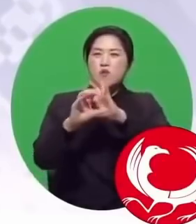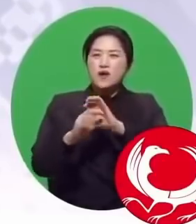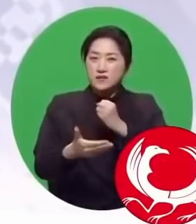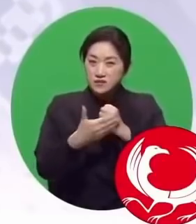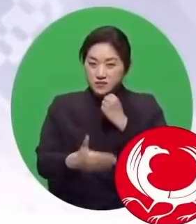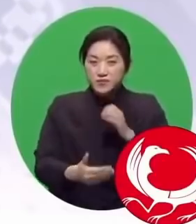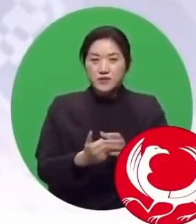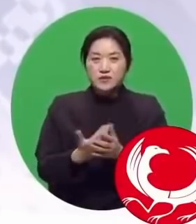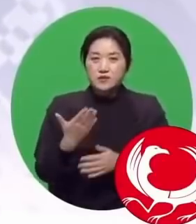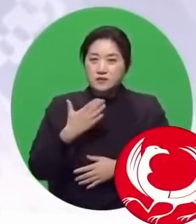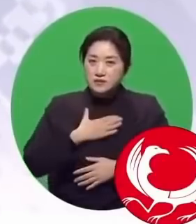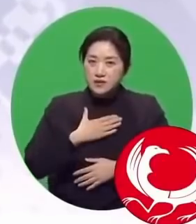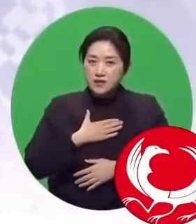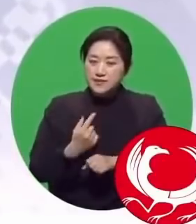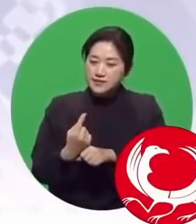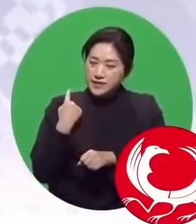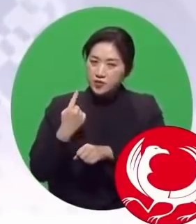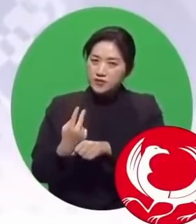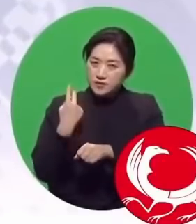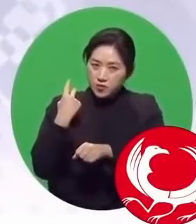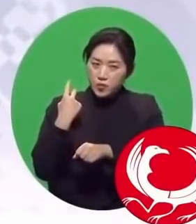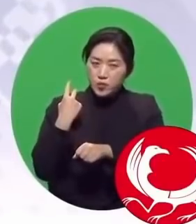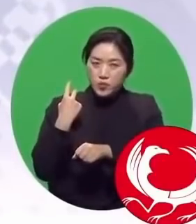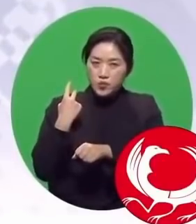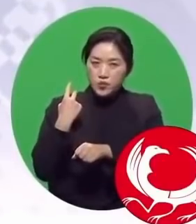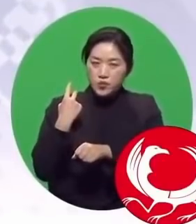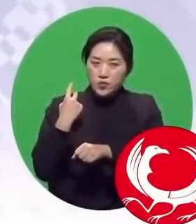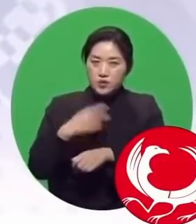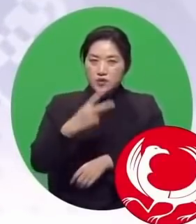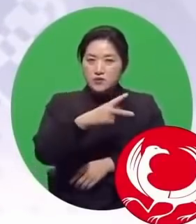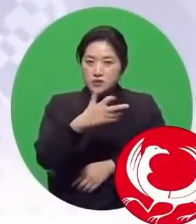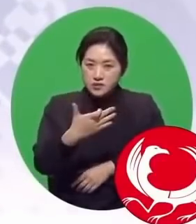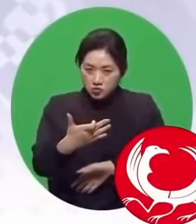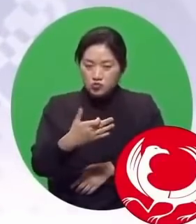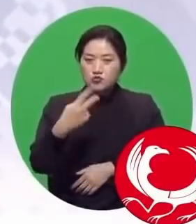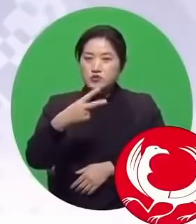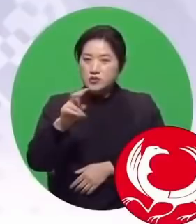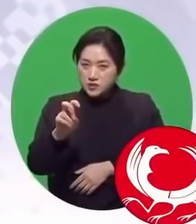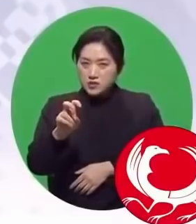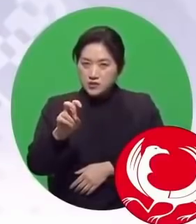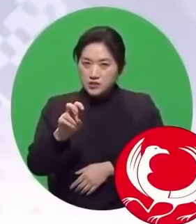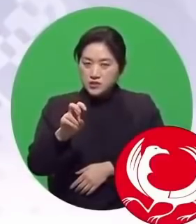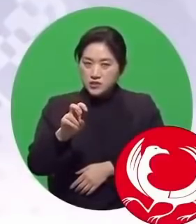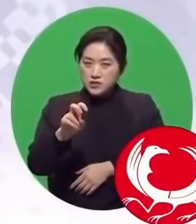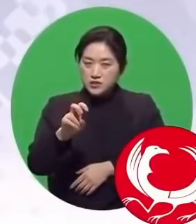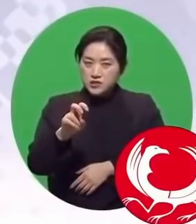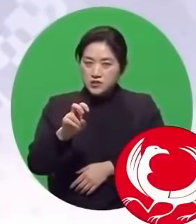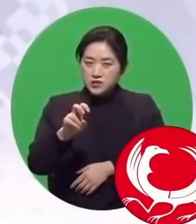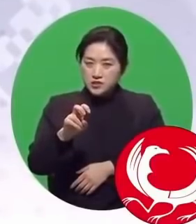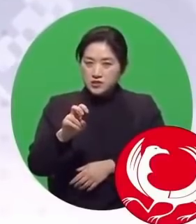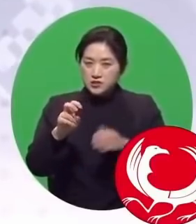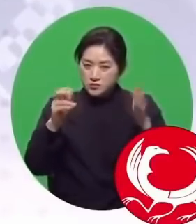인해서 제가 작년, 재작년, 2019년, 2020년, 2020년까지